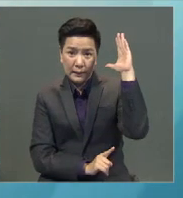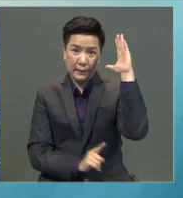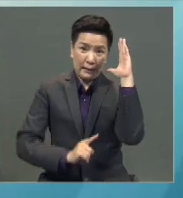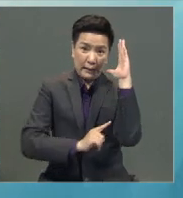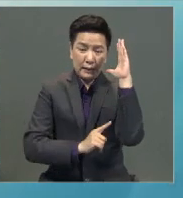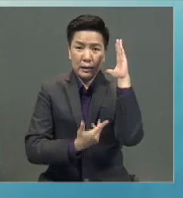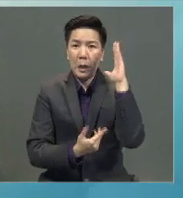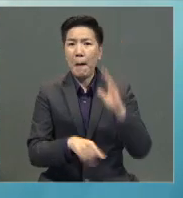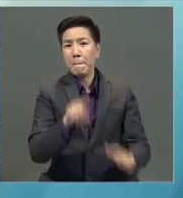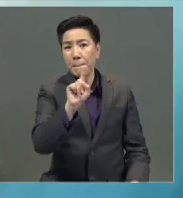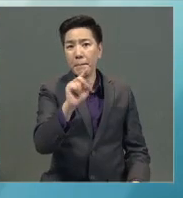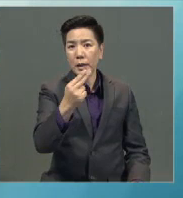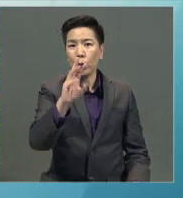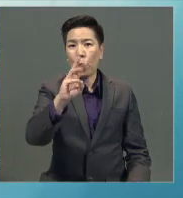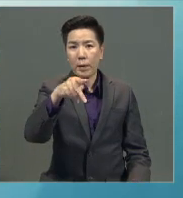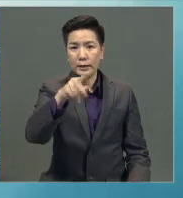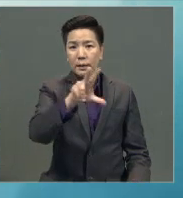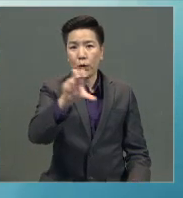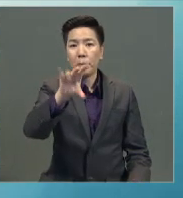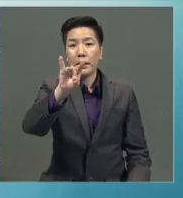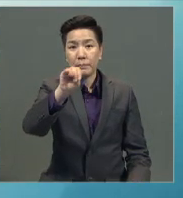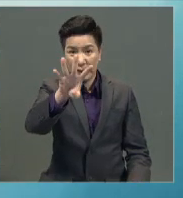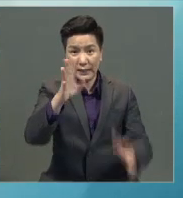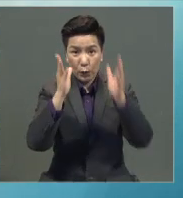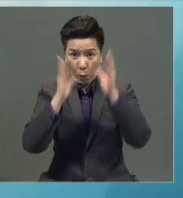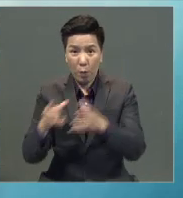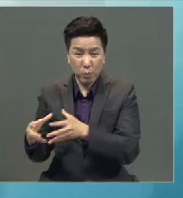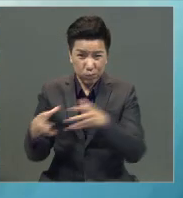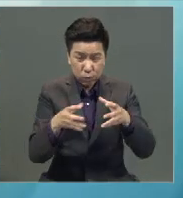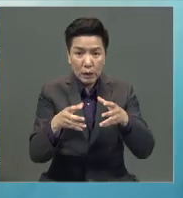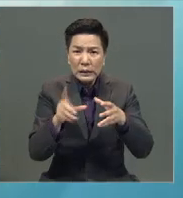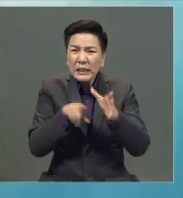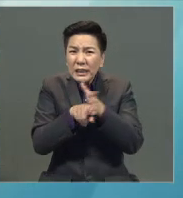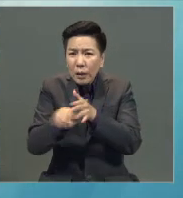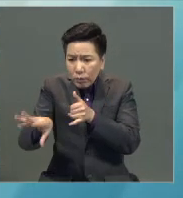เท่านั้นเองนะครับเดินทางเข้ามาผ่านทางเดินด่าเนี่ย16, 384 it